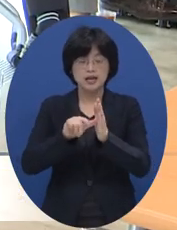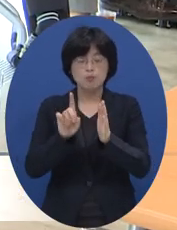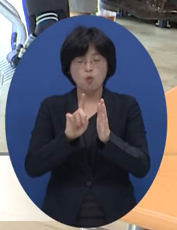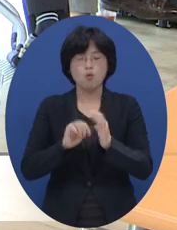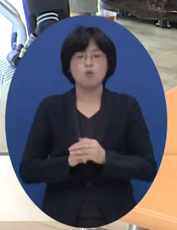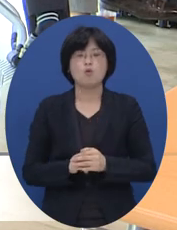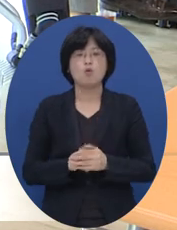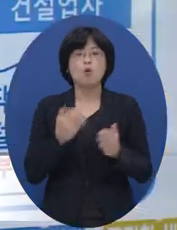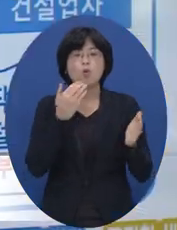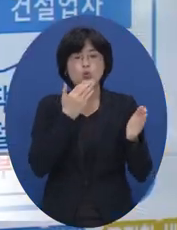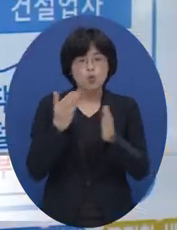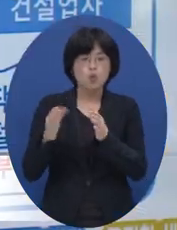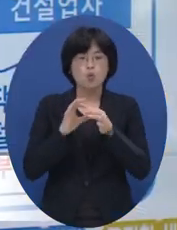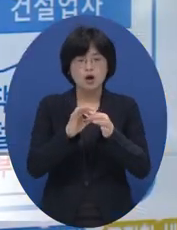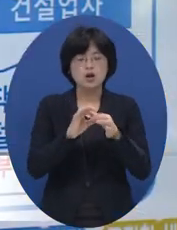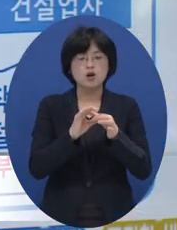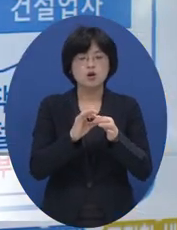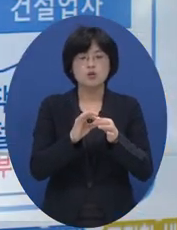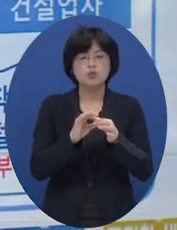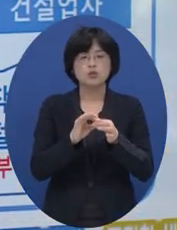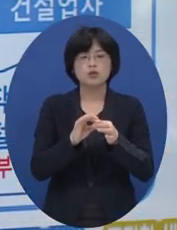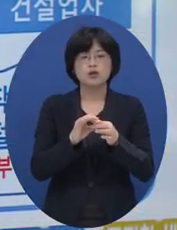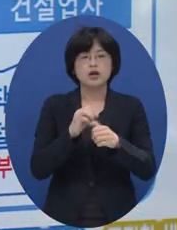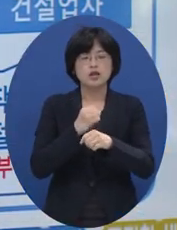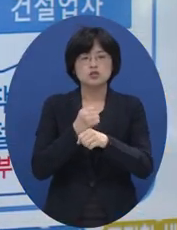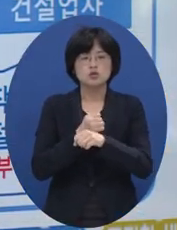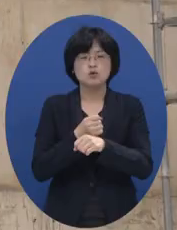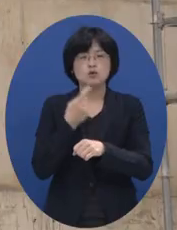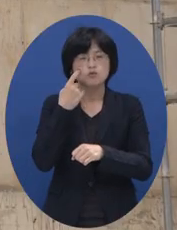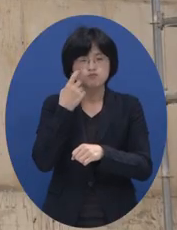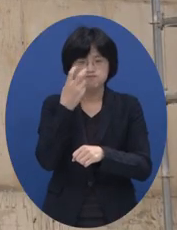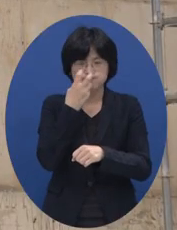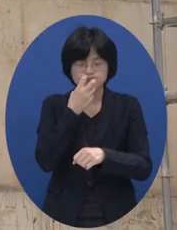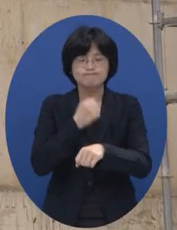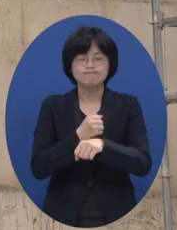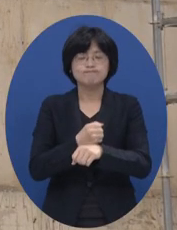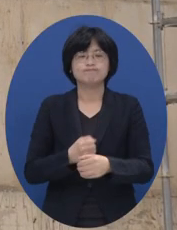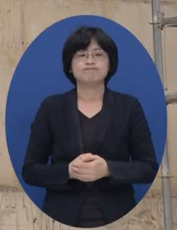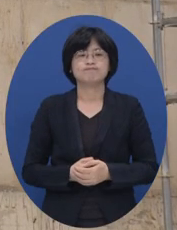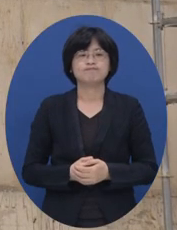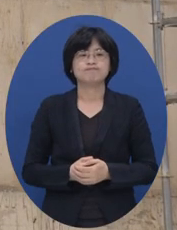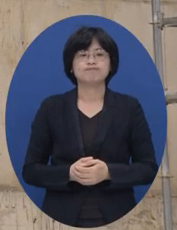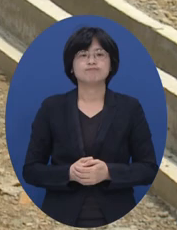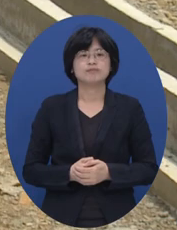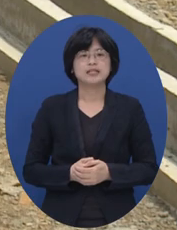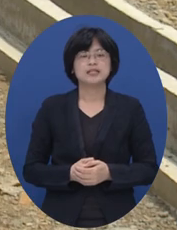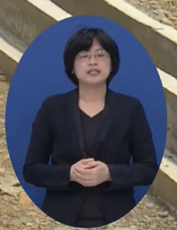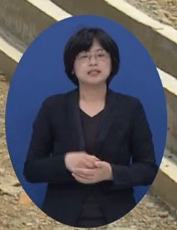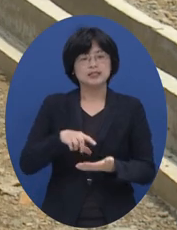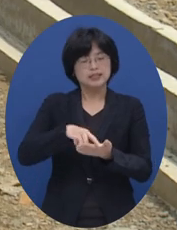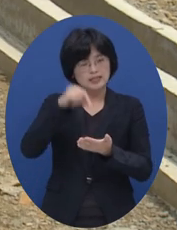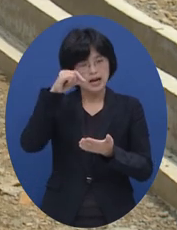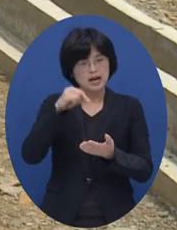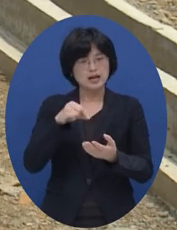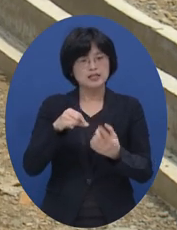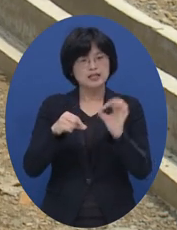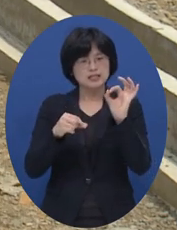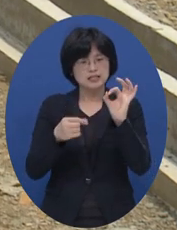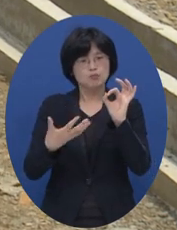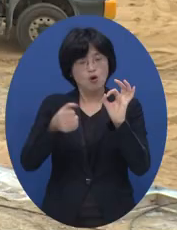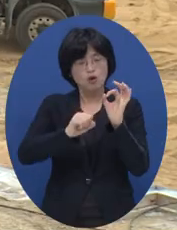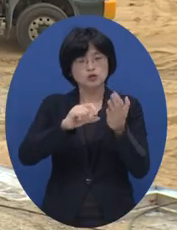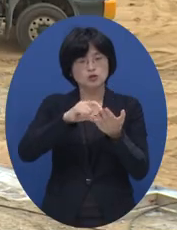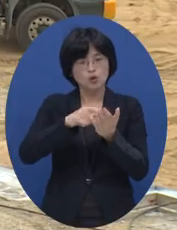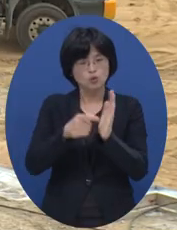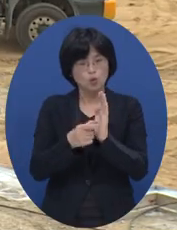이 창업자를 대상으로 단속을 실시합니다 돈은 추 정 가 격 10억원 이하 관급공사 입찰 업체 가운데